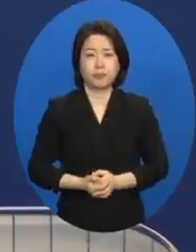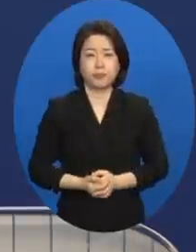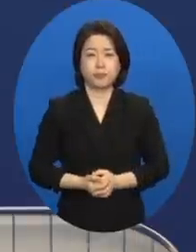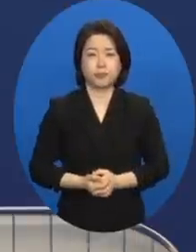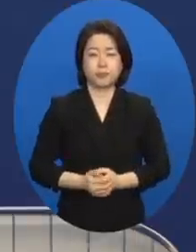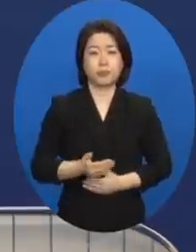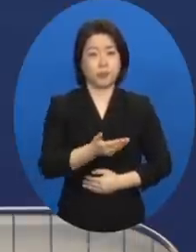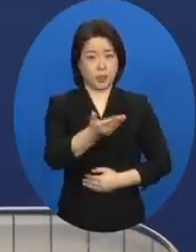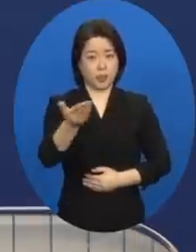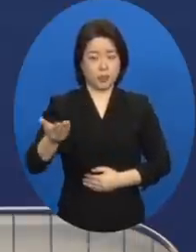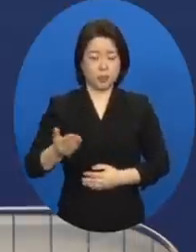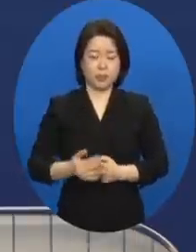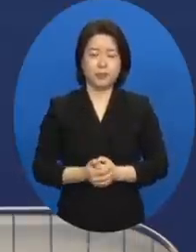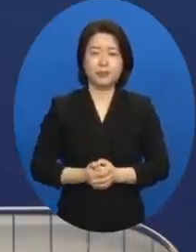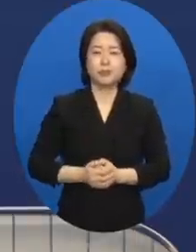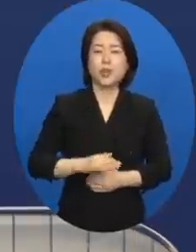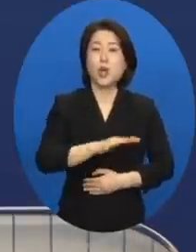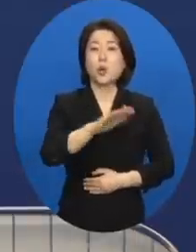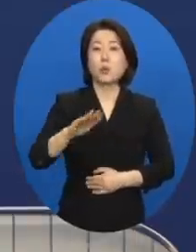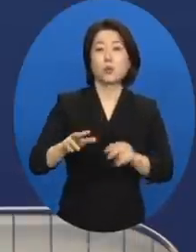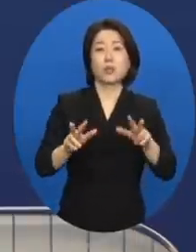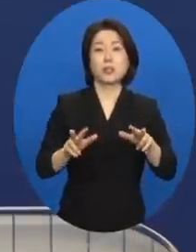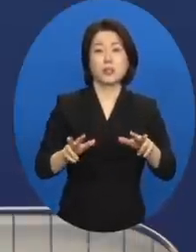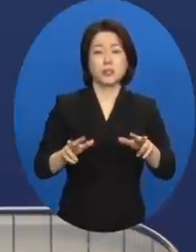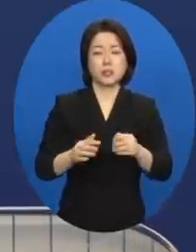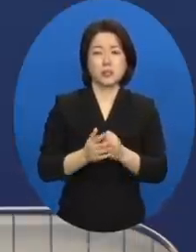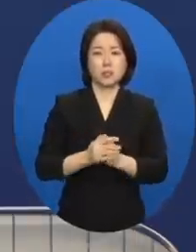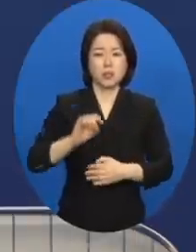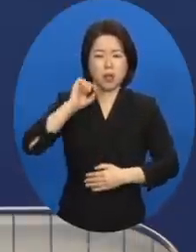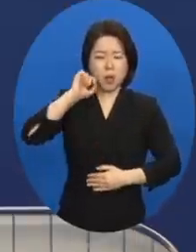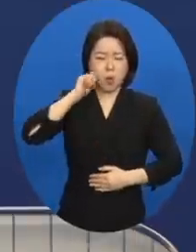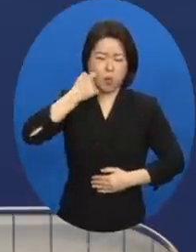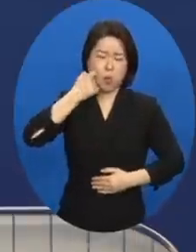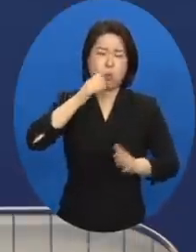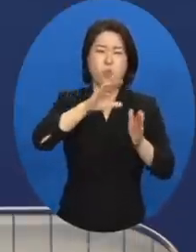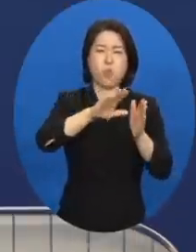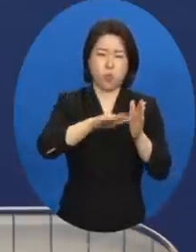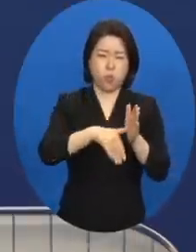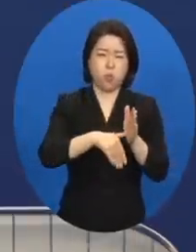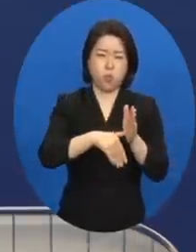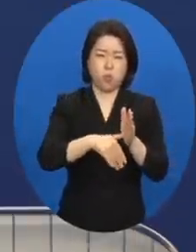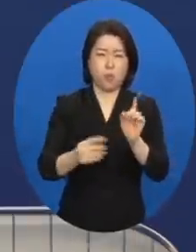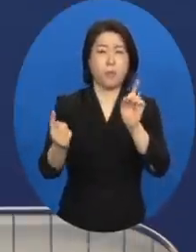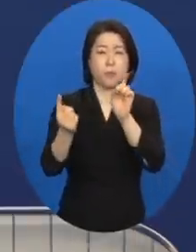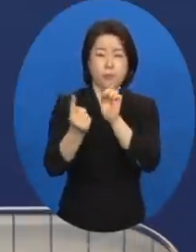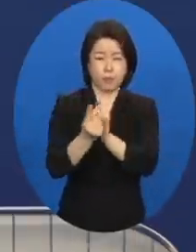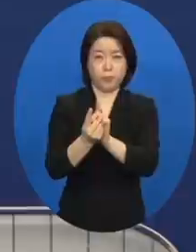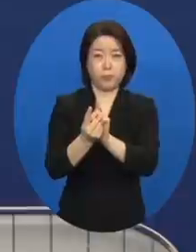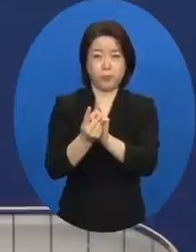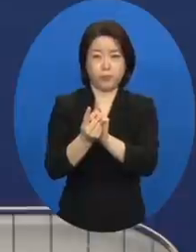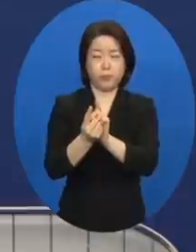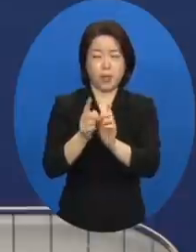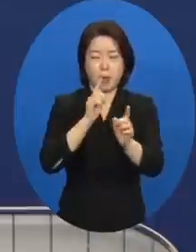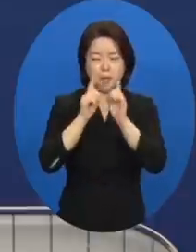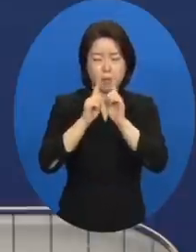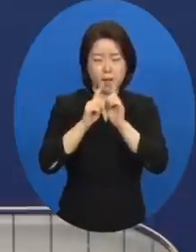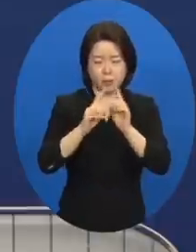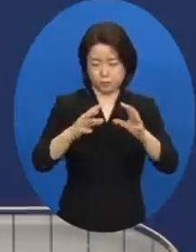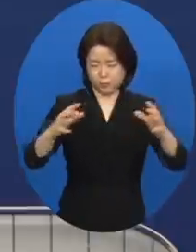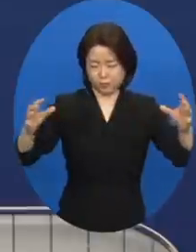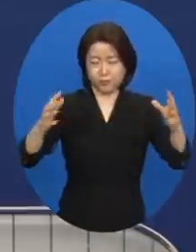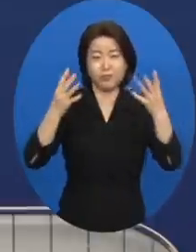여러분, 우리는 지금 어려운 시기를 지나고 있다고 말들을